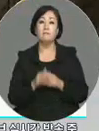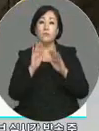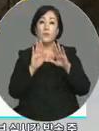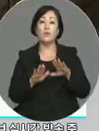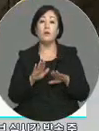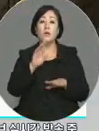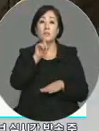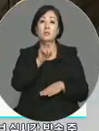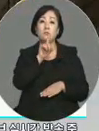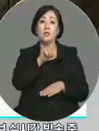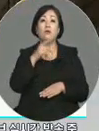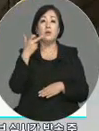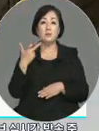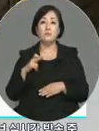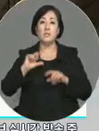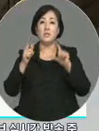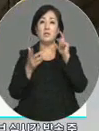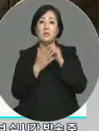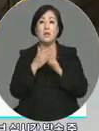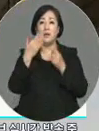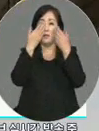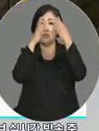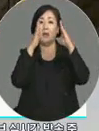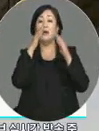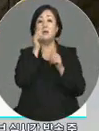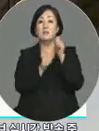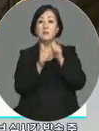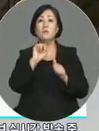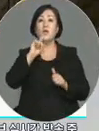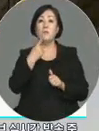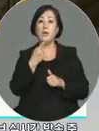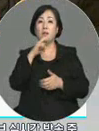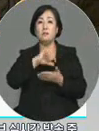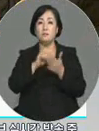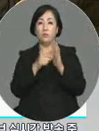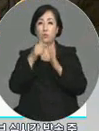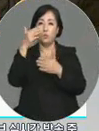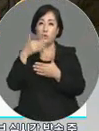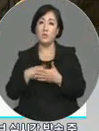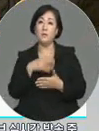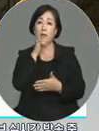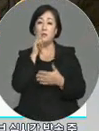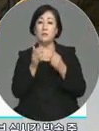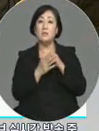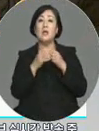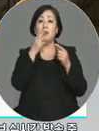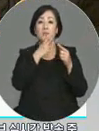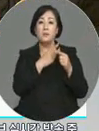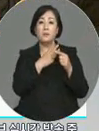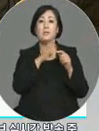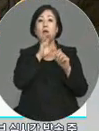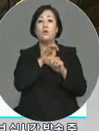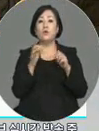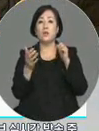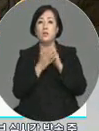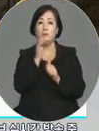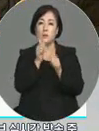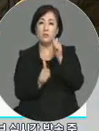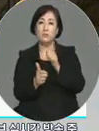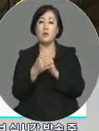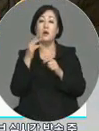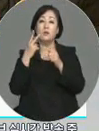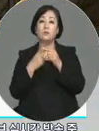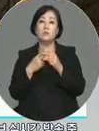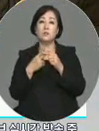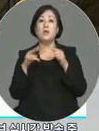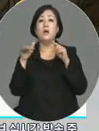오는 11월 17일 치러지는 대입 수능이 이제 100일가량 남았습니다. 세 번째 코로나 수능, 두 번째